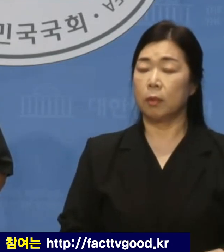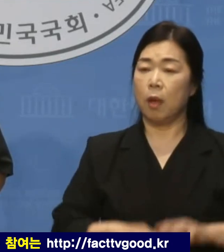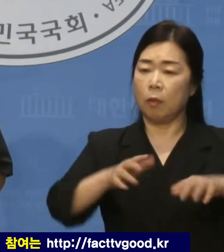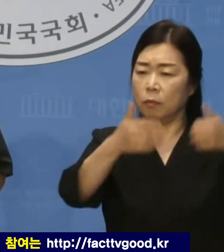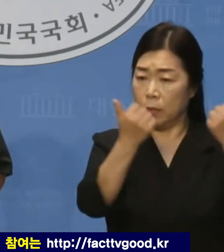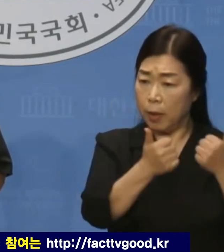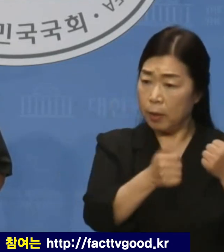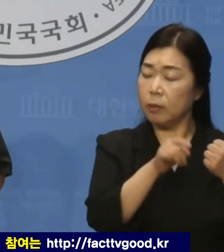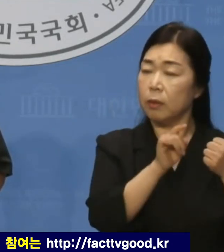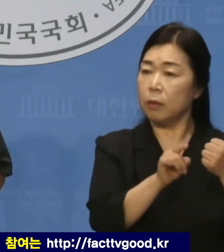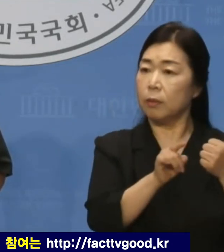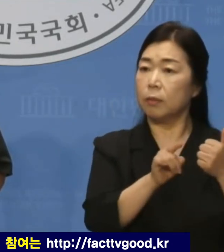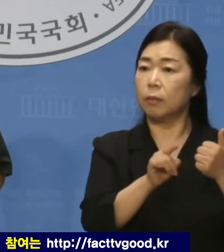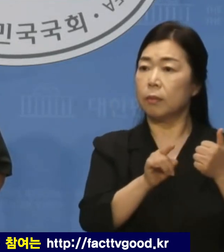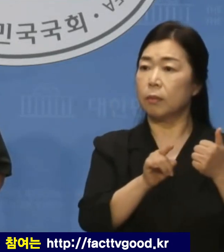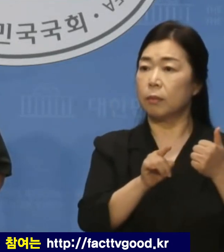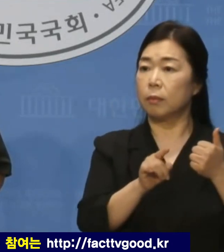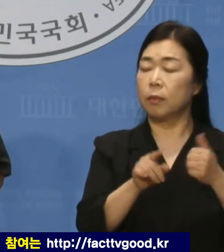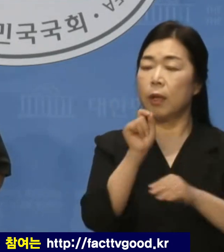이제 국회에서